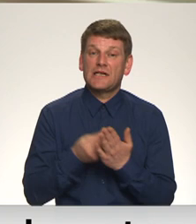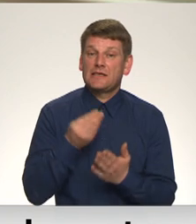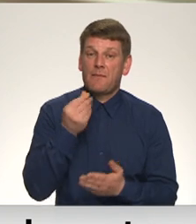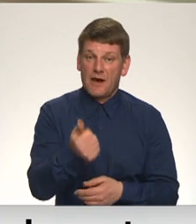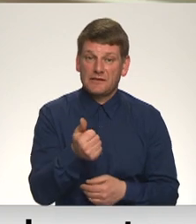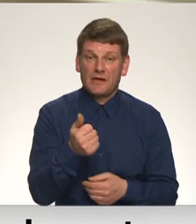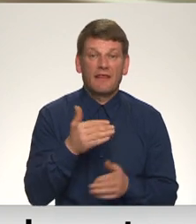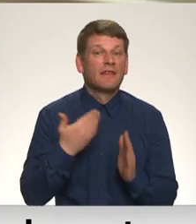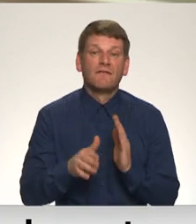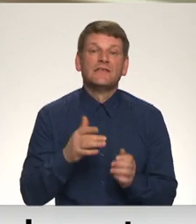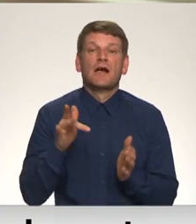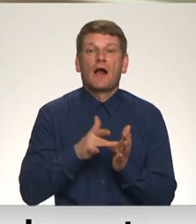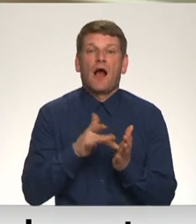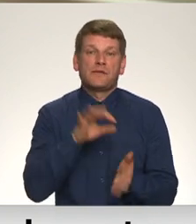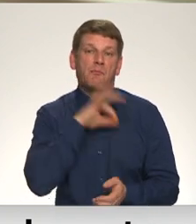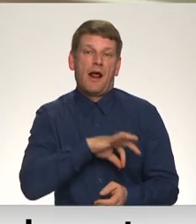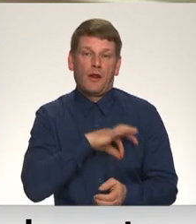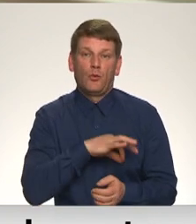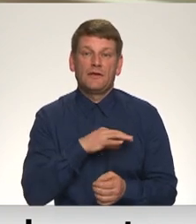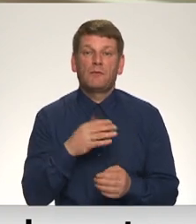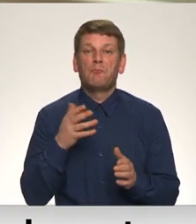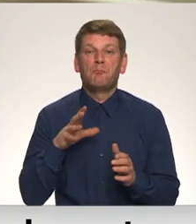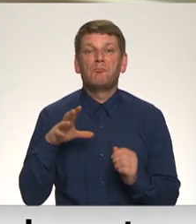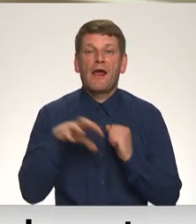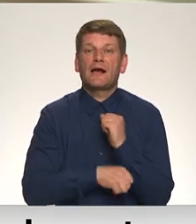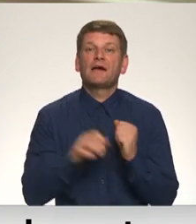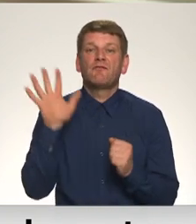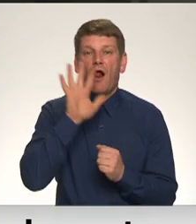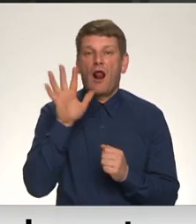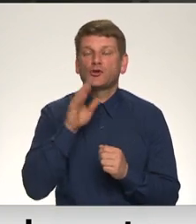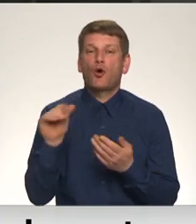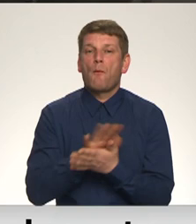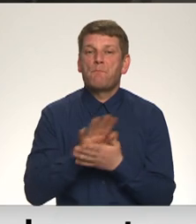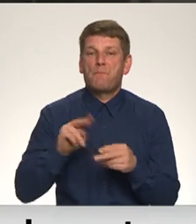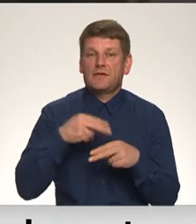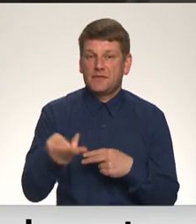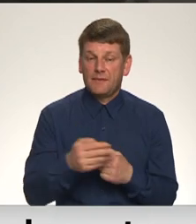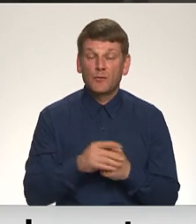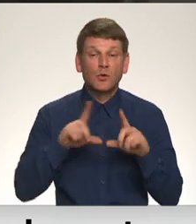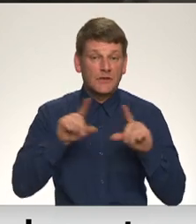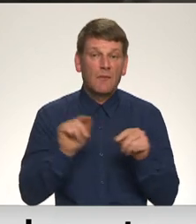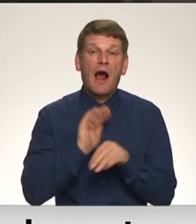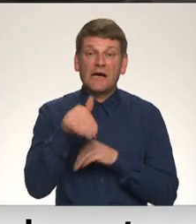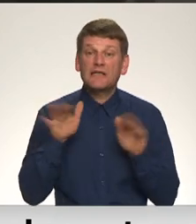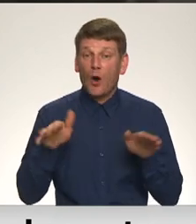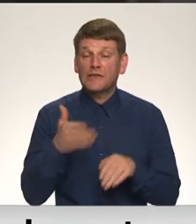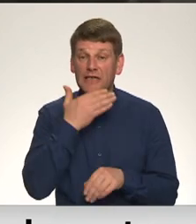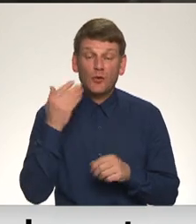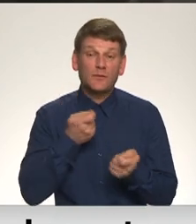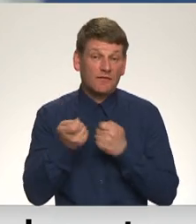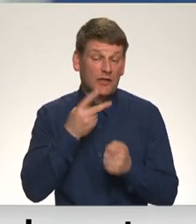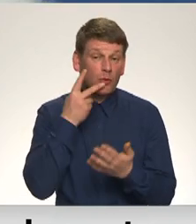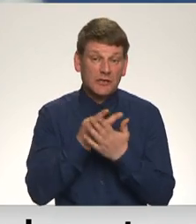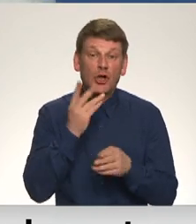samaksāt, nevis kāds pelnot, beigās valsti kompensē kādam to. Uzņēmuma aizkrauklis siltums vadītājs uzskata,